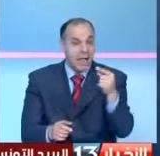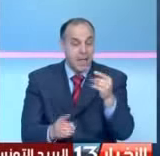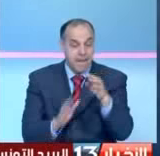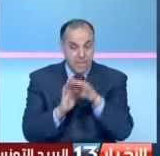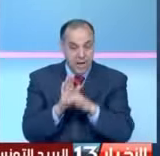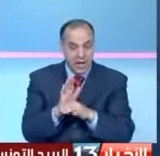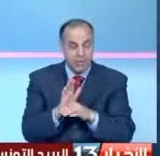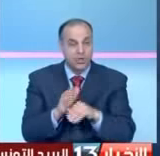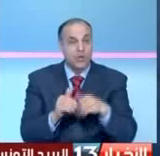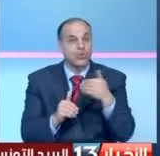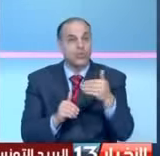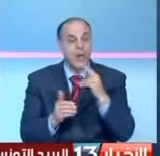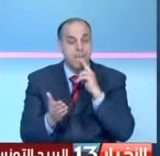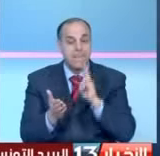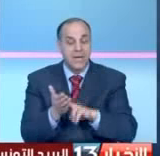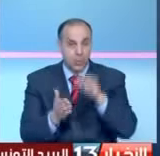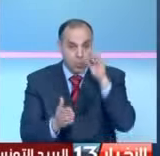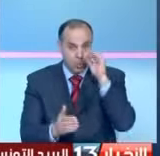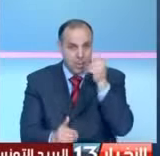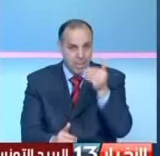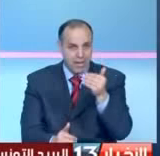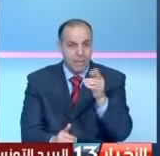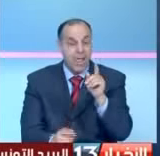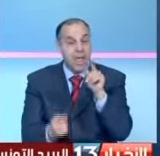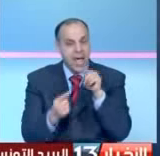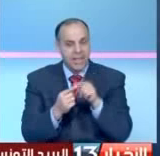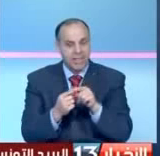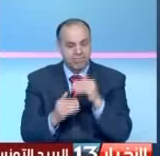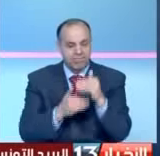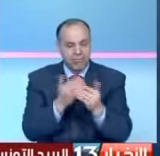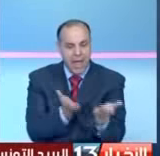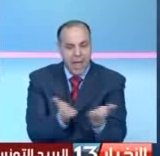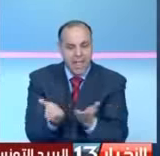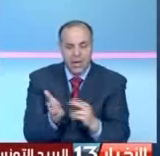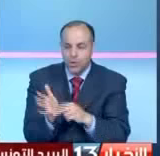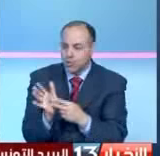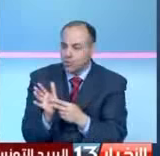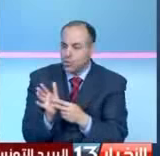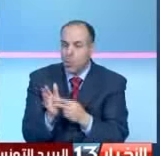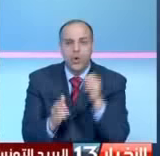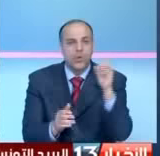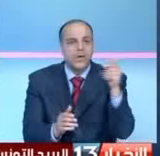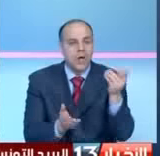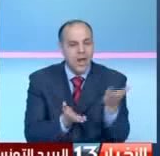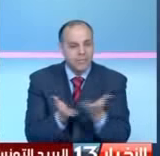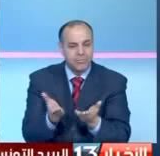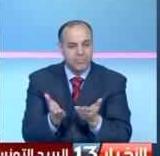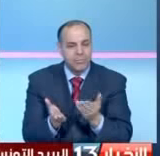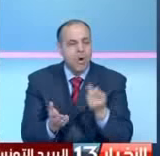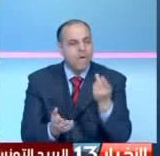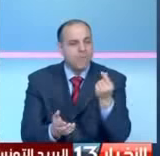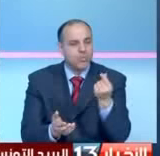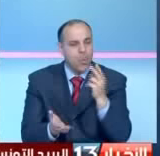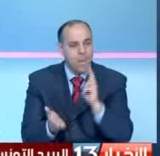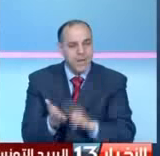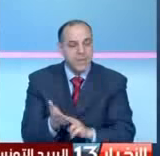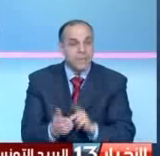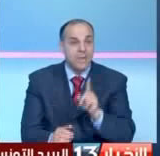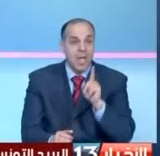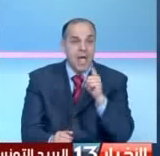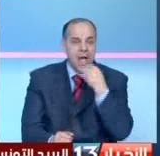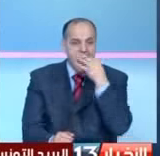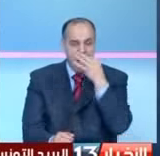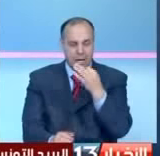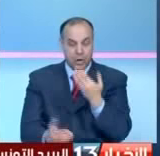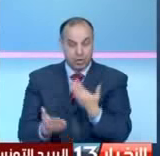للاستراتيجية التي وضعها البريد التونسي بهدف تطوير الخدمات اللوجستية والرقمية والخدمات المالية والبريدية،